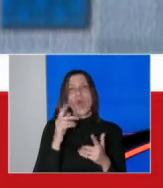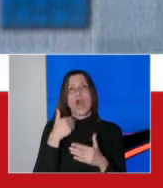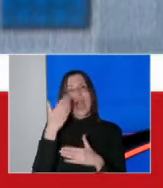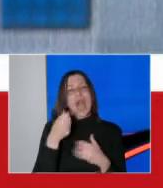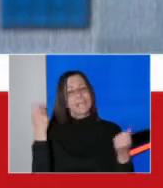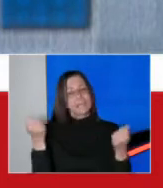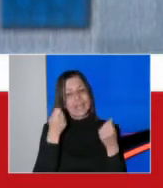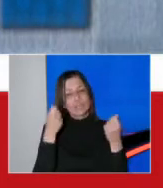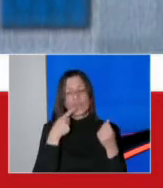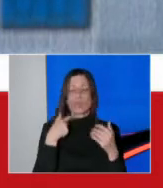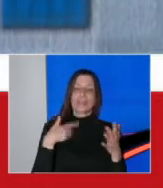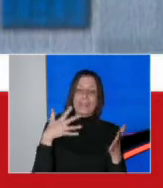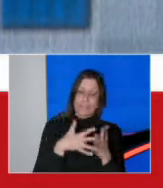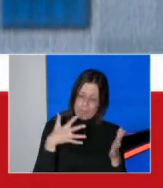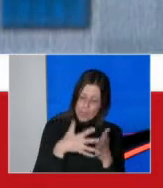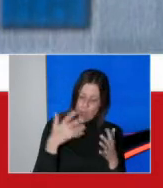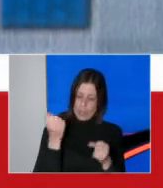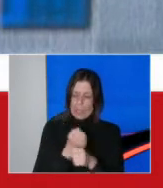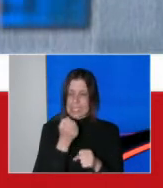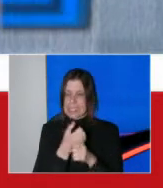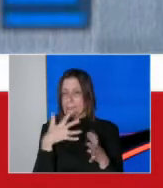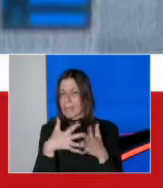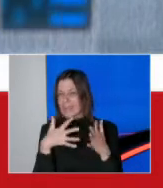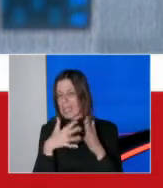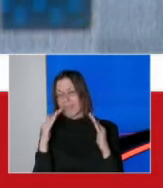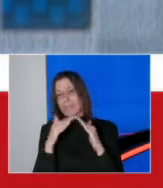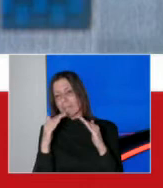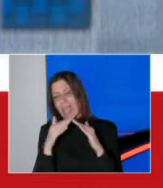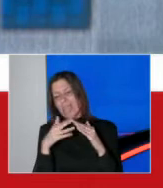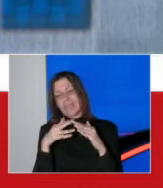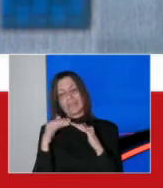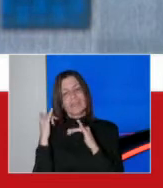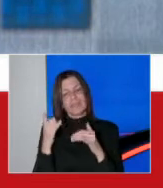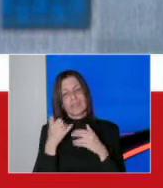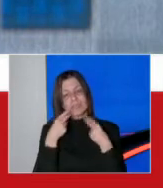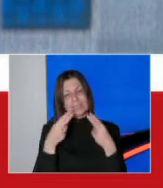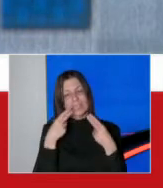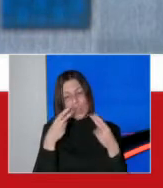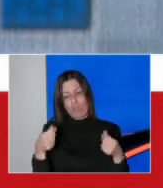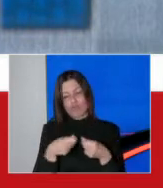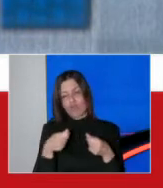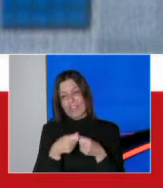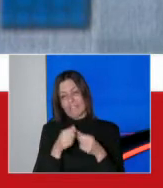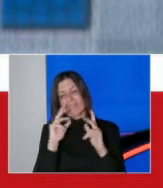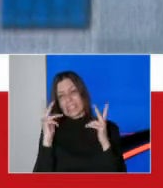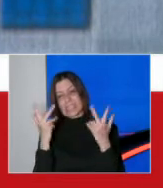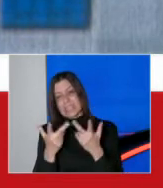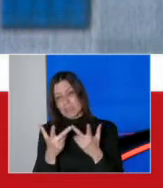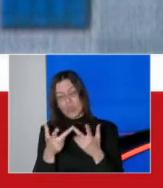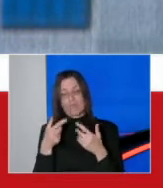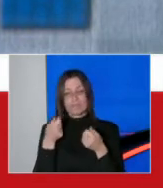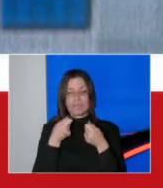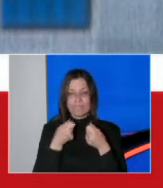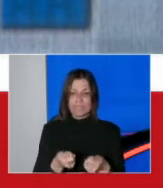באו ואמרו, נבדוק, נבצע בדק בית, ניתן מסקנות, נפרסם, נשתף את הציבור, ואילצו בעצם, אתה